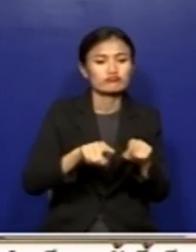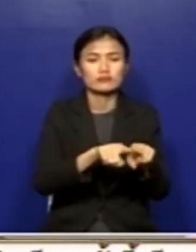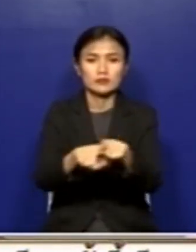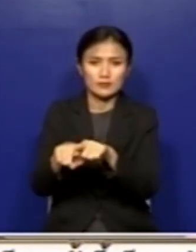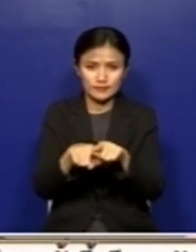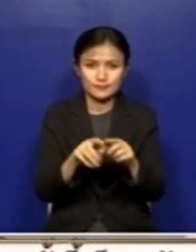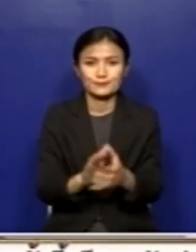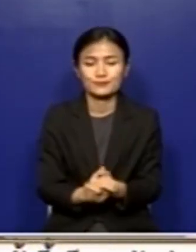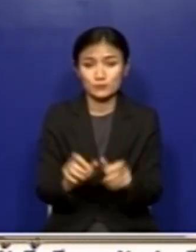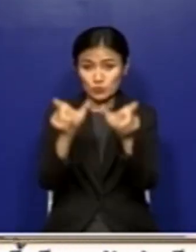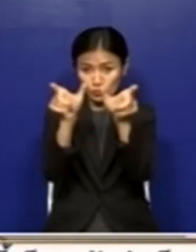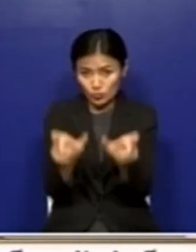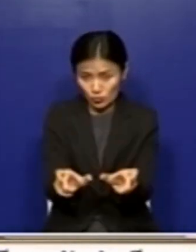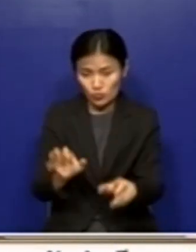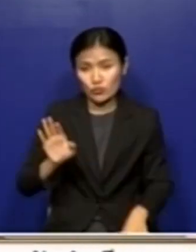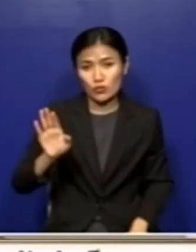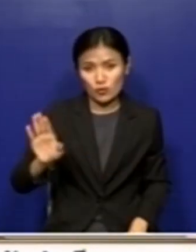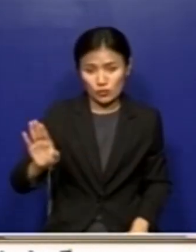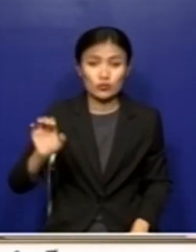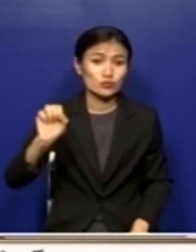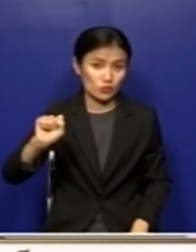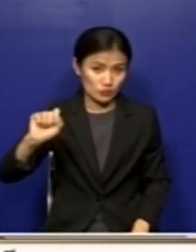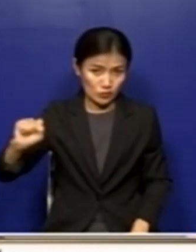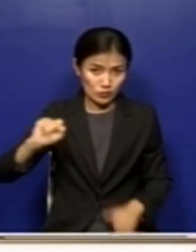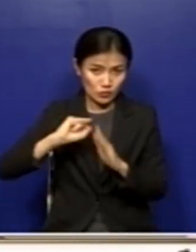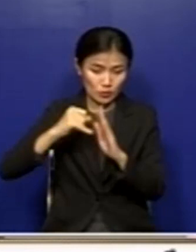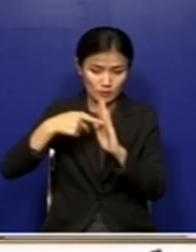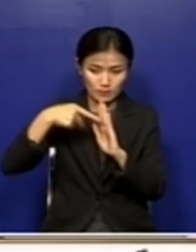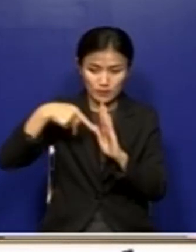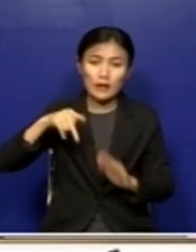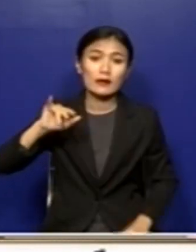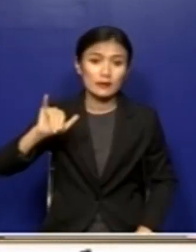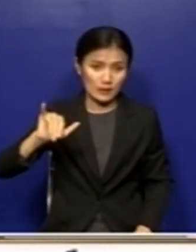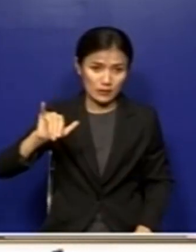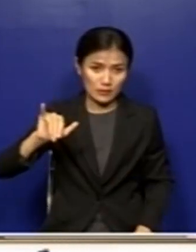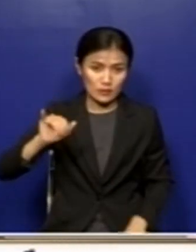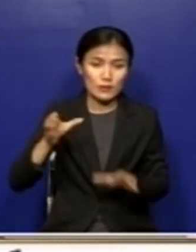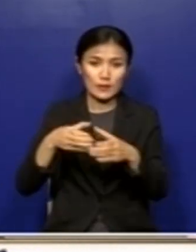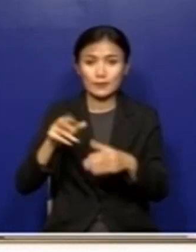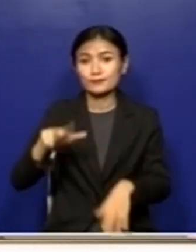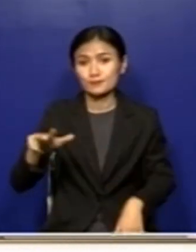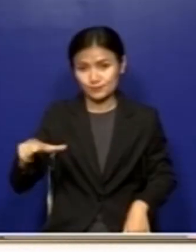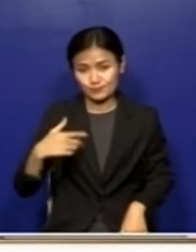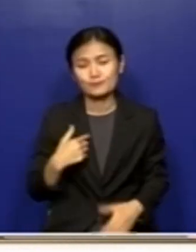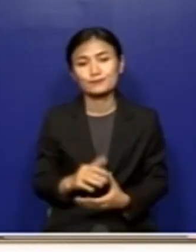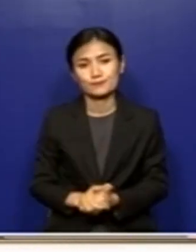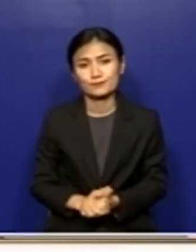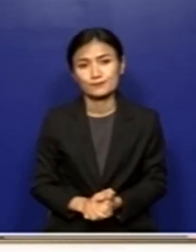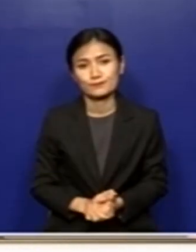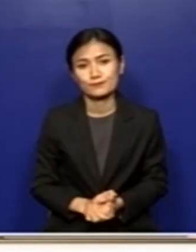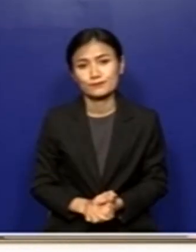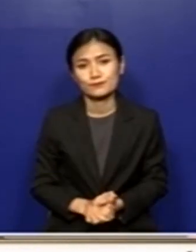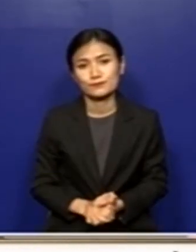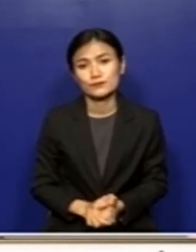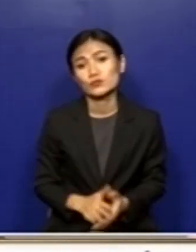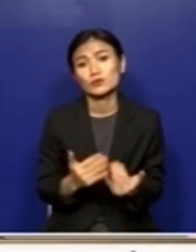ป็นบทกลอนของท่านวิสุทธิ์ชัยนรุณสสจังหวัดพะเยาพรรคเพื่อไทยดิฉันขออนุญาตท่านแล้วค่ะดิฉันกำลังจะพูดถึงความยาก